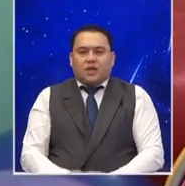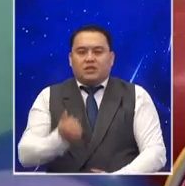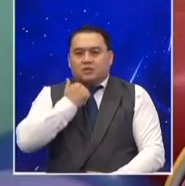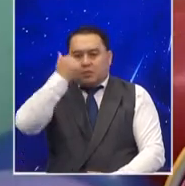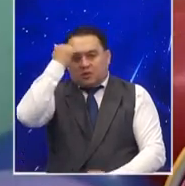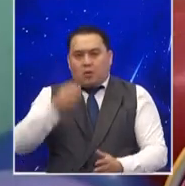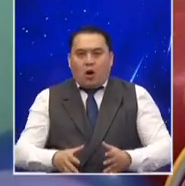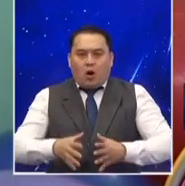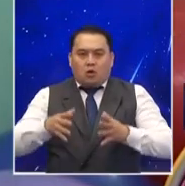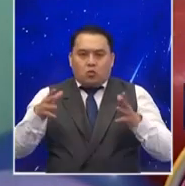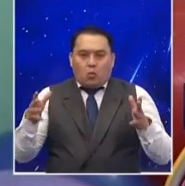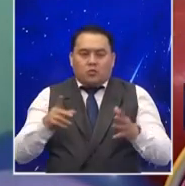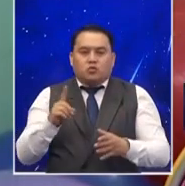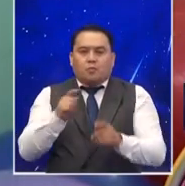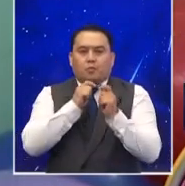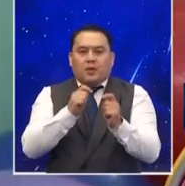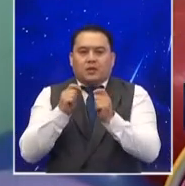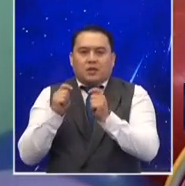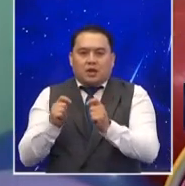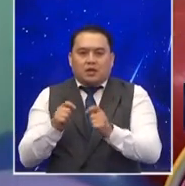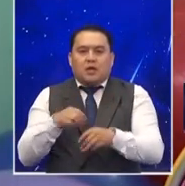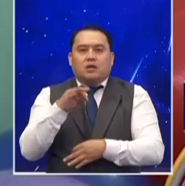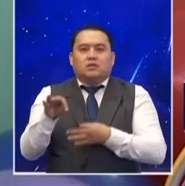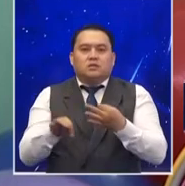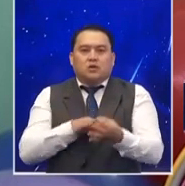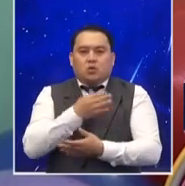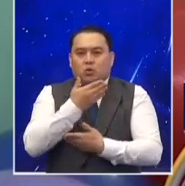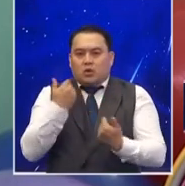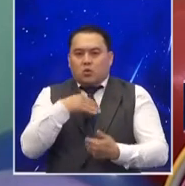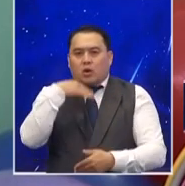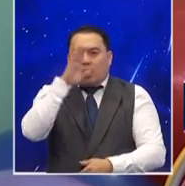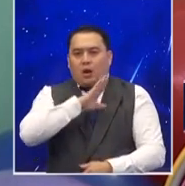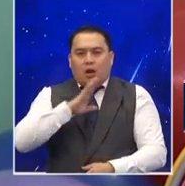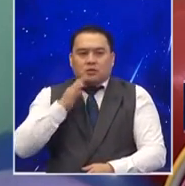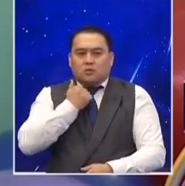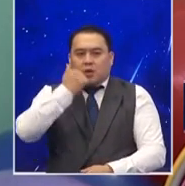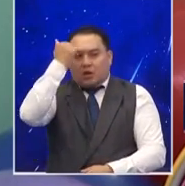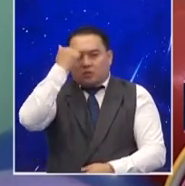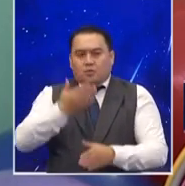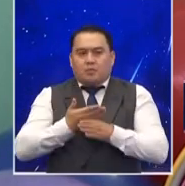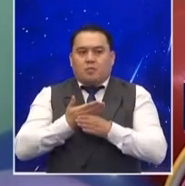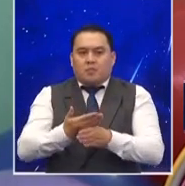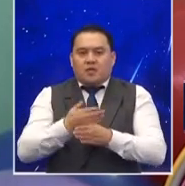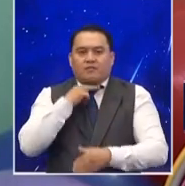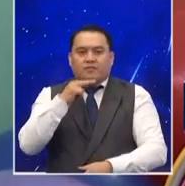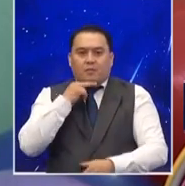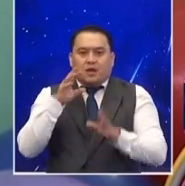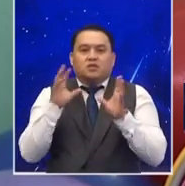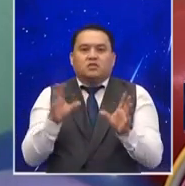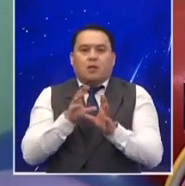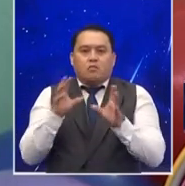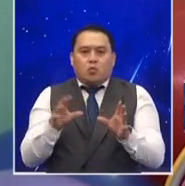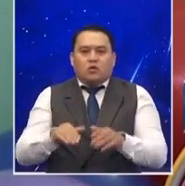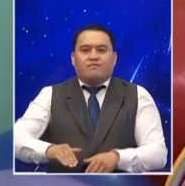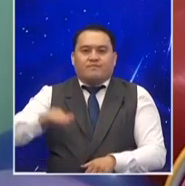Спасибо огромное дяде Сырыму за эти подарки. Я сирота. У меня нет родителей, я очень благодарен за оказанные мне внимание и заботу. Когда